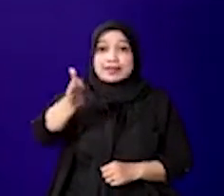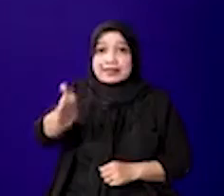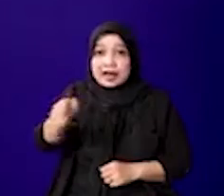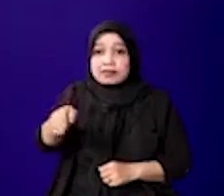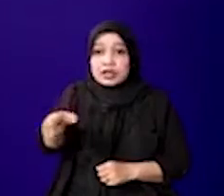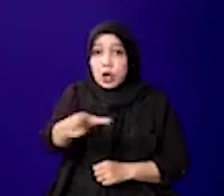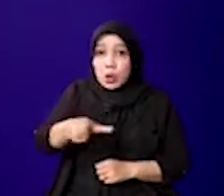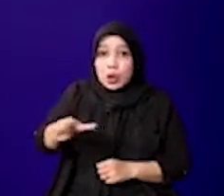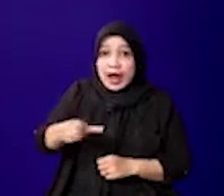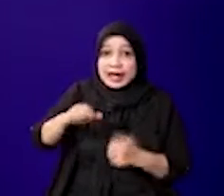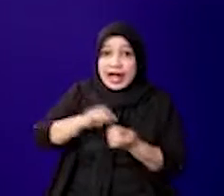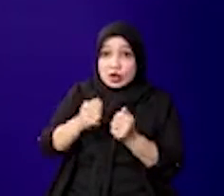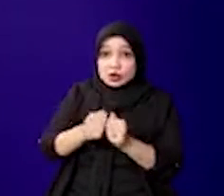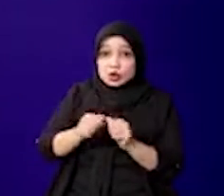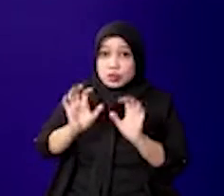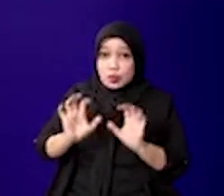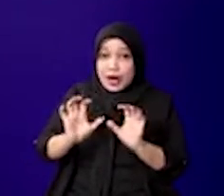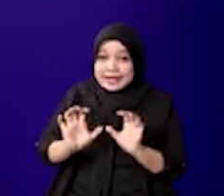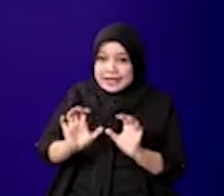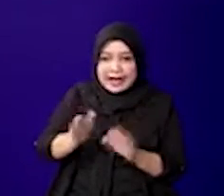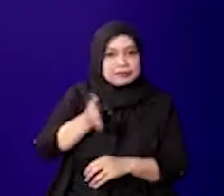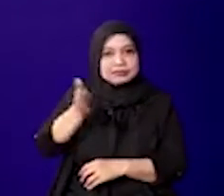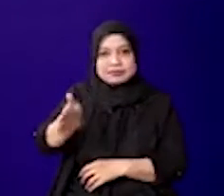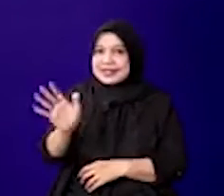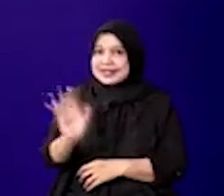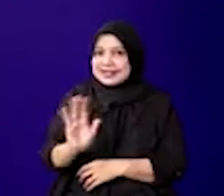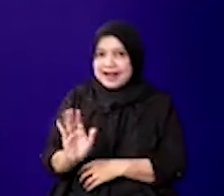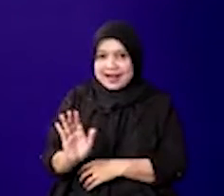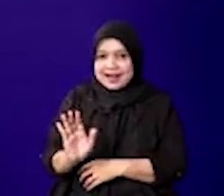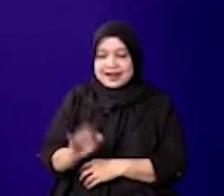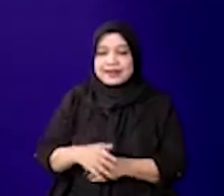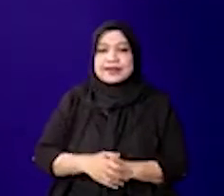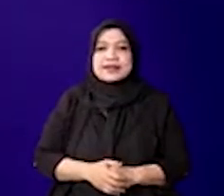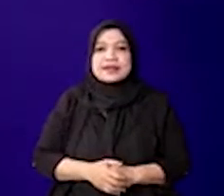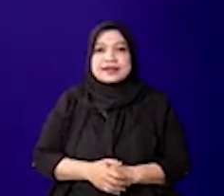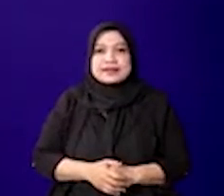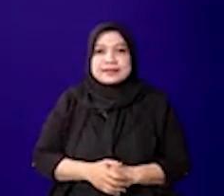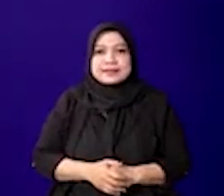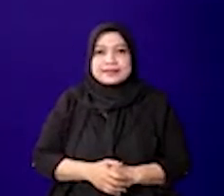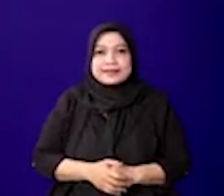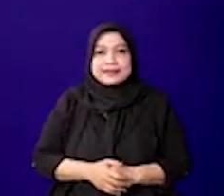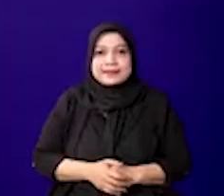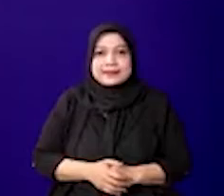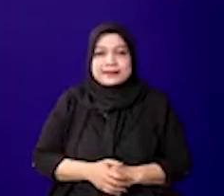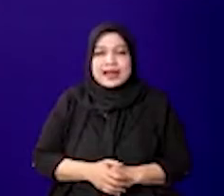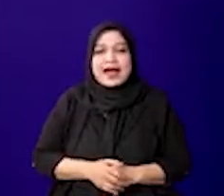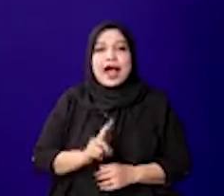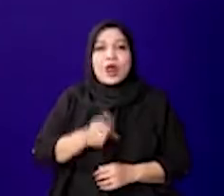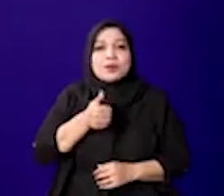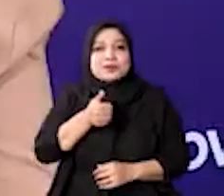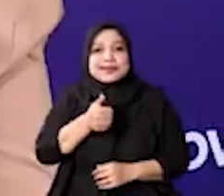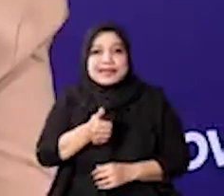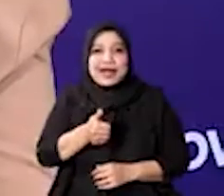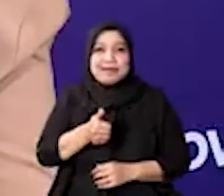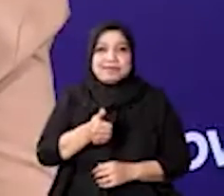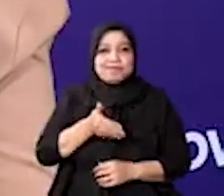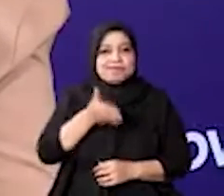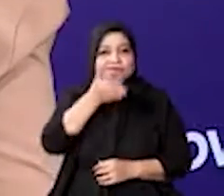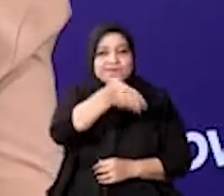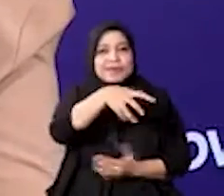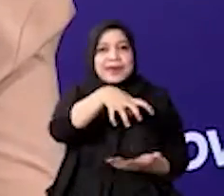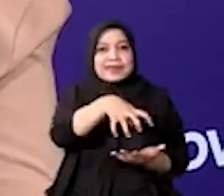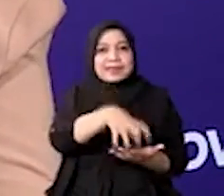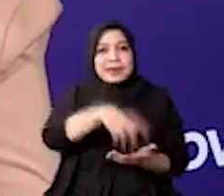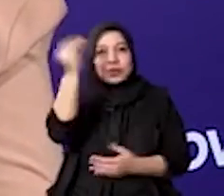ke tempat wisata yang tidak ada khususnya begitu kira-kira begitu jadi benar-benar e kita yang harus aktif